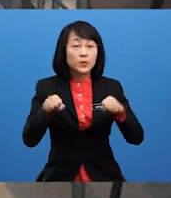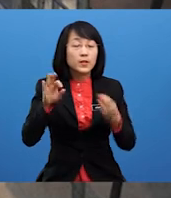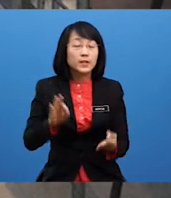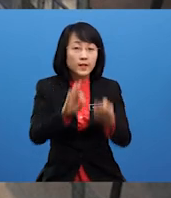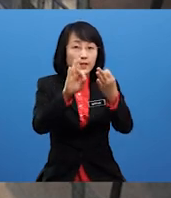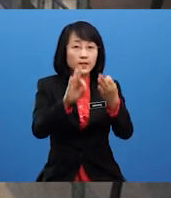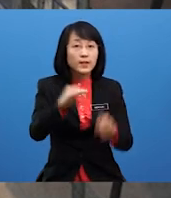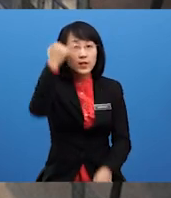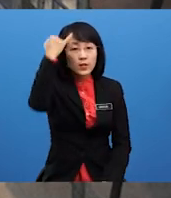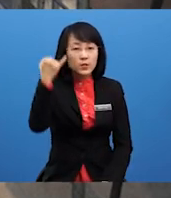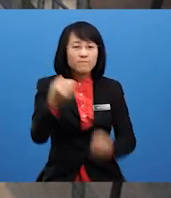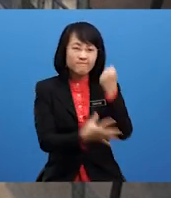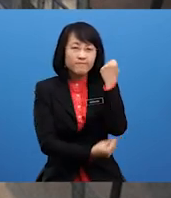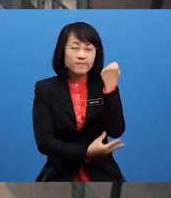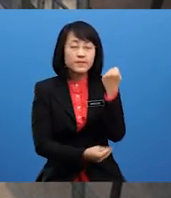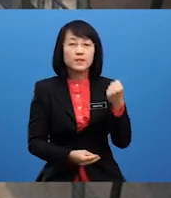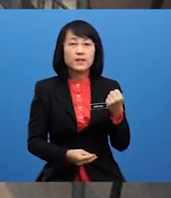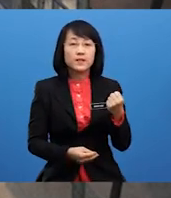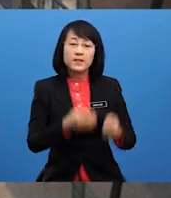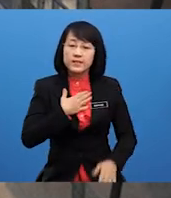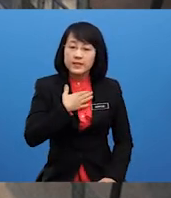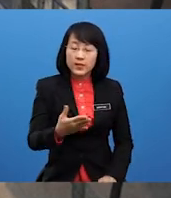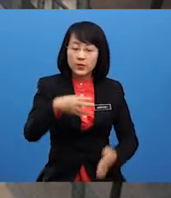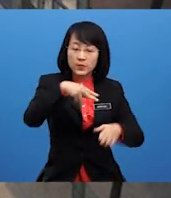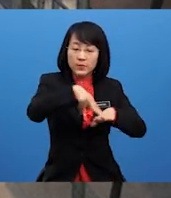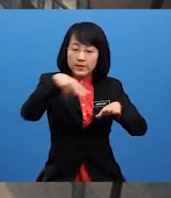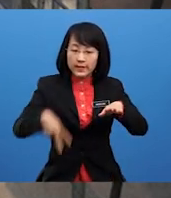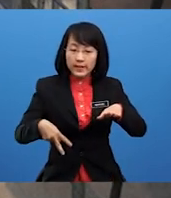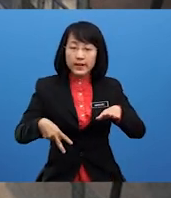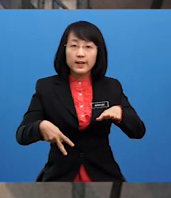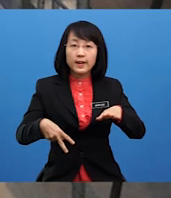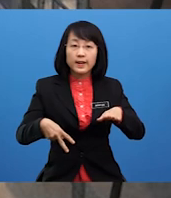sanggup belajar dan merendahkan tarafnya buat seketika.